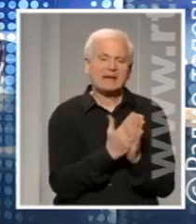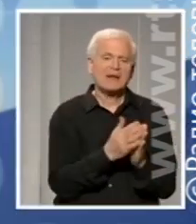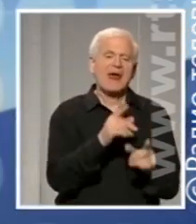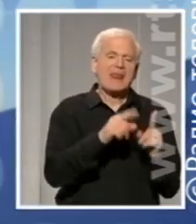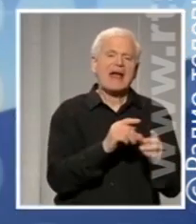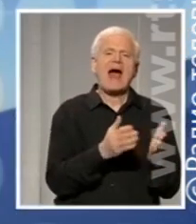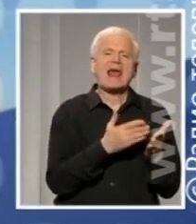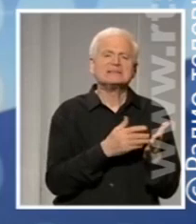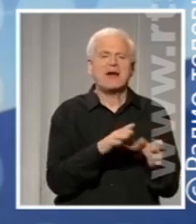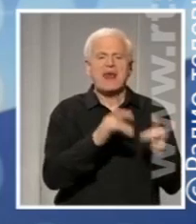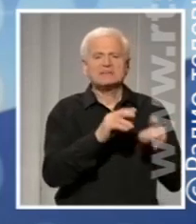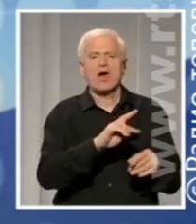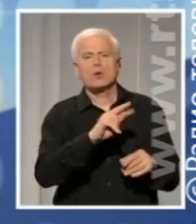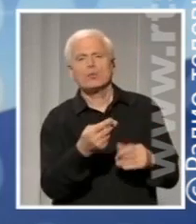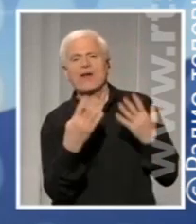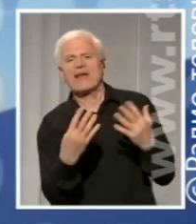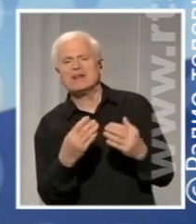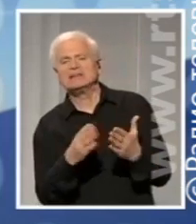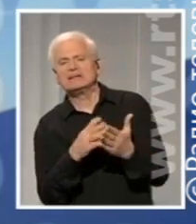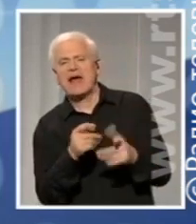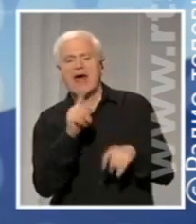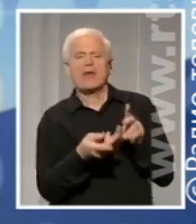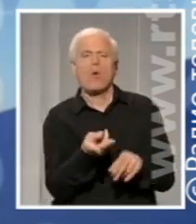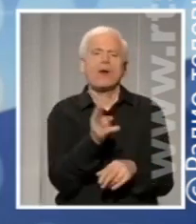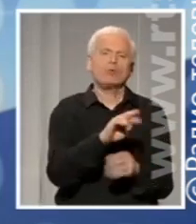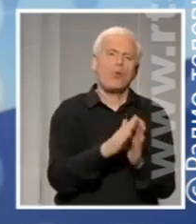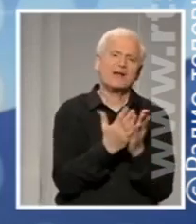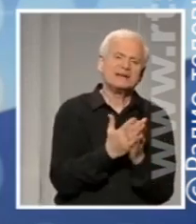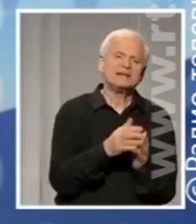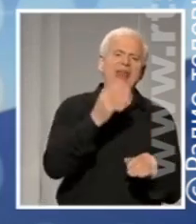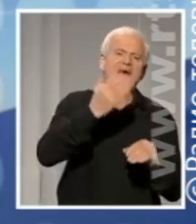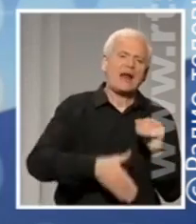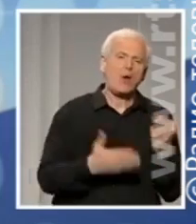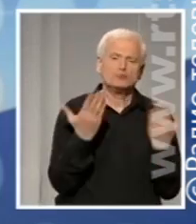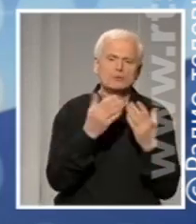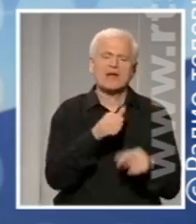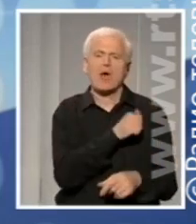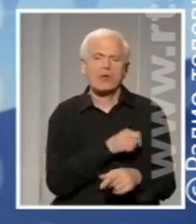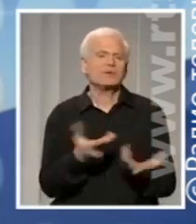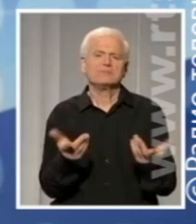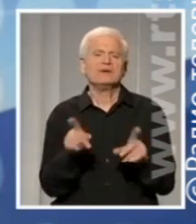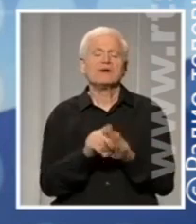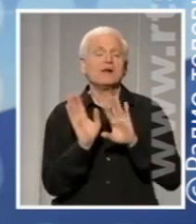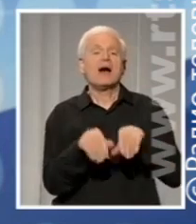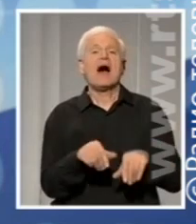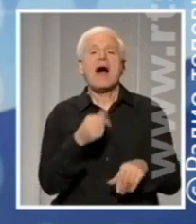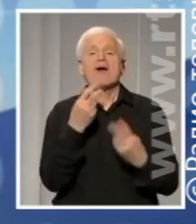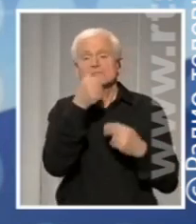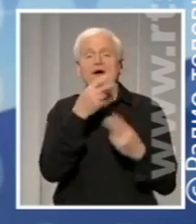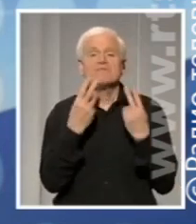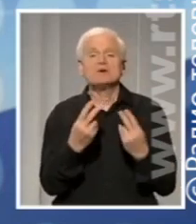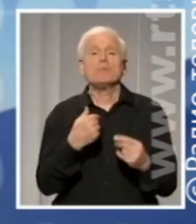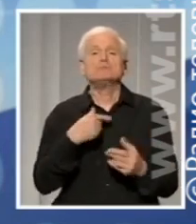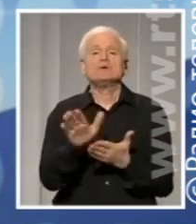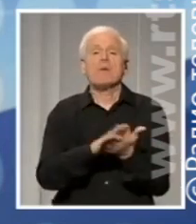lekcija nalazi na strani 90, u nekom drugom na samom kraju školske godine i tako dalje, ali ono što je važno, dakle, mi smo za